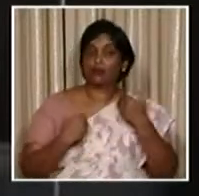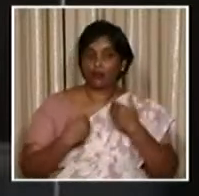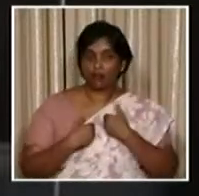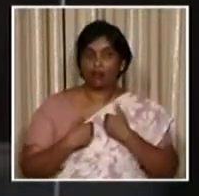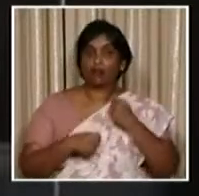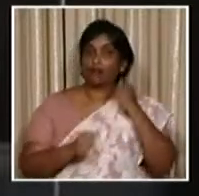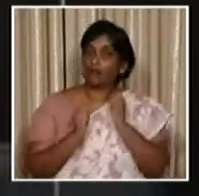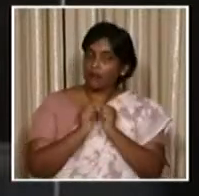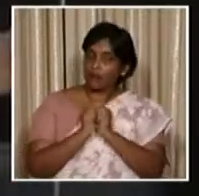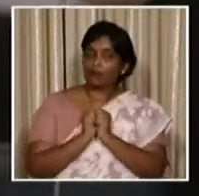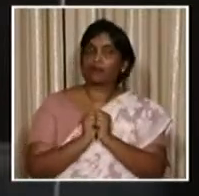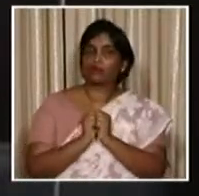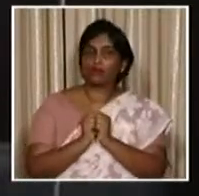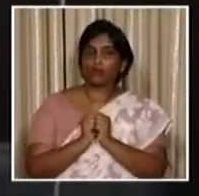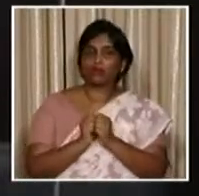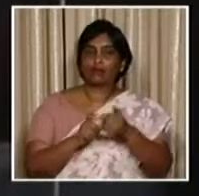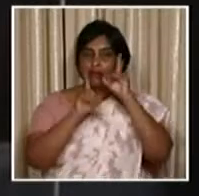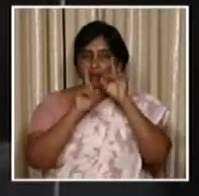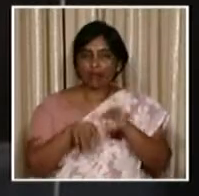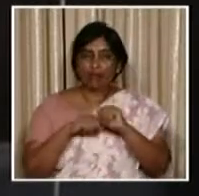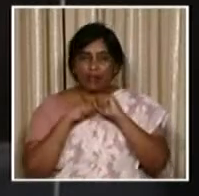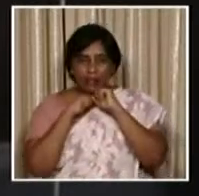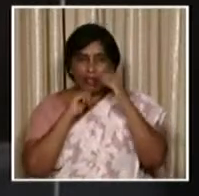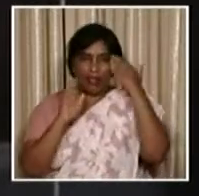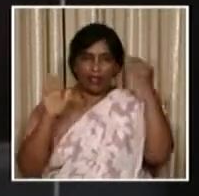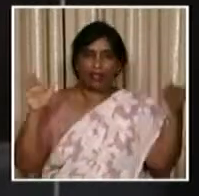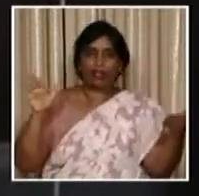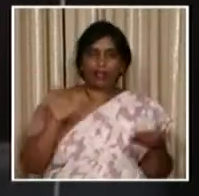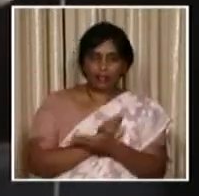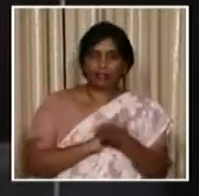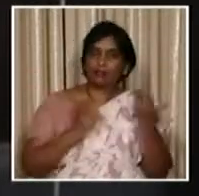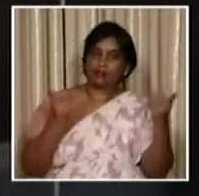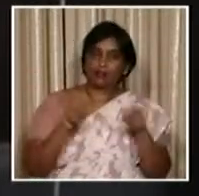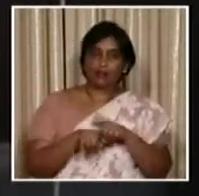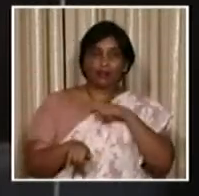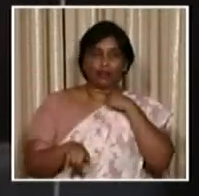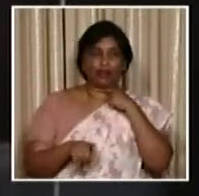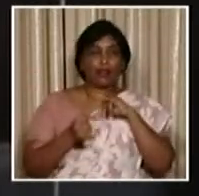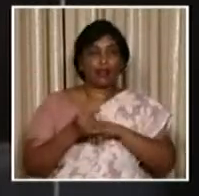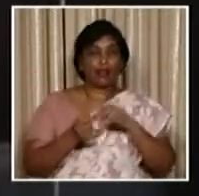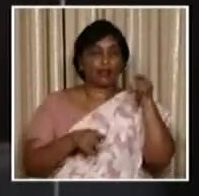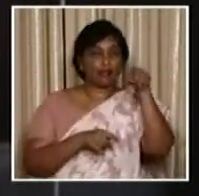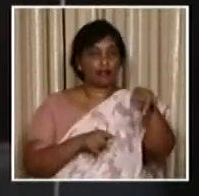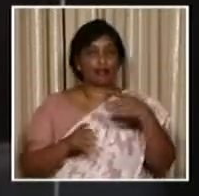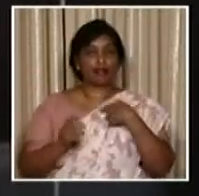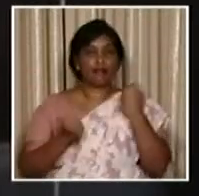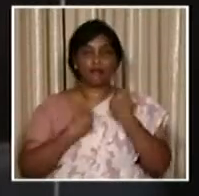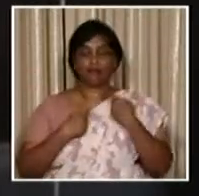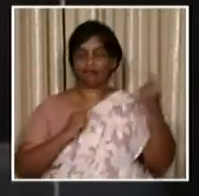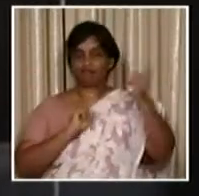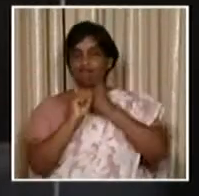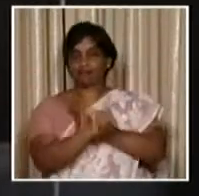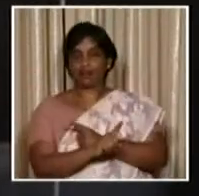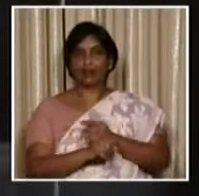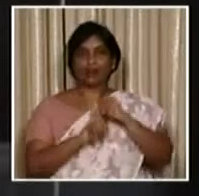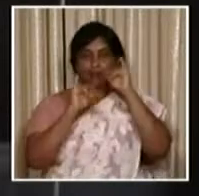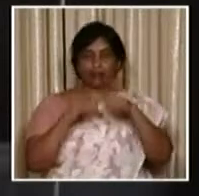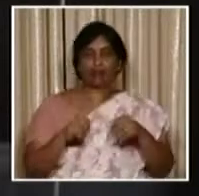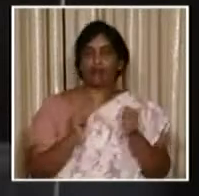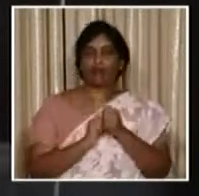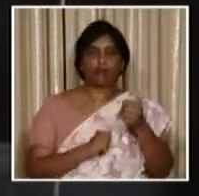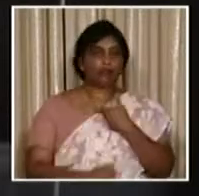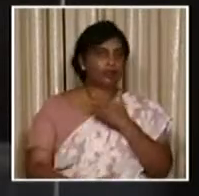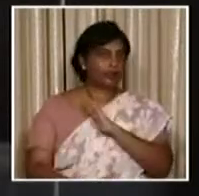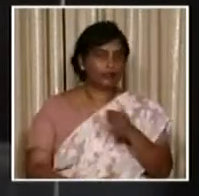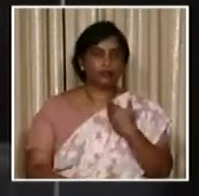ගිහිල්ලා රාජකාරී කරනවා. මේ වගේ හැංගිලා ඇඳයට ඉඳලා එහෙම නැත්නම් ලේකම්ම දාලා තමන්ගේ වාහනේ අරලා ඒ වගේ නියට බුරුල් කරලා වැඩ